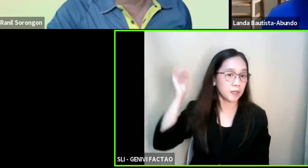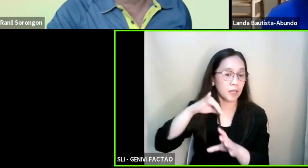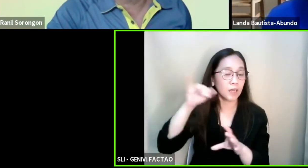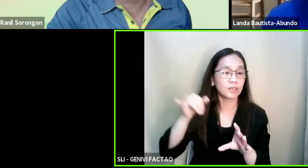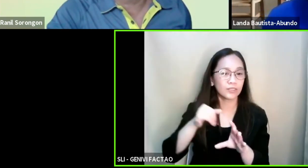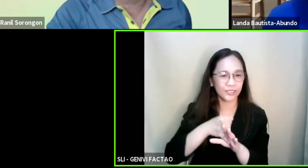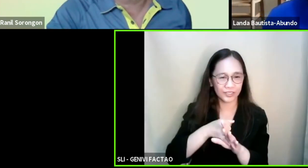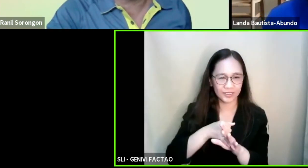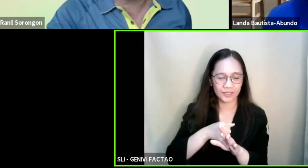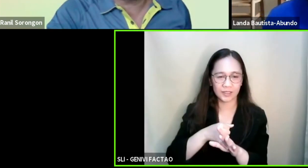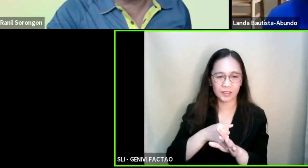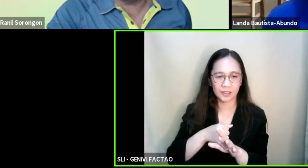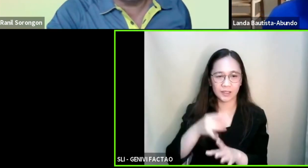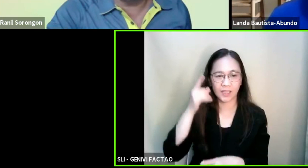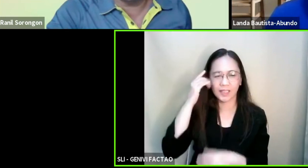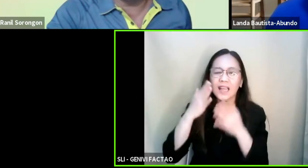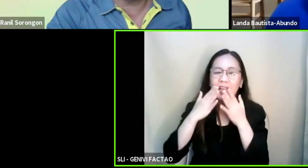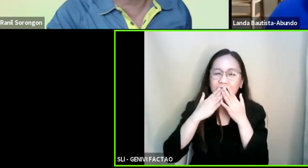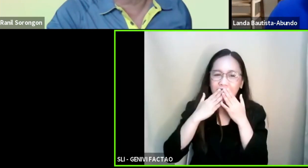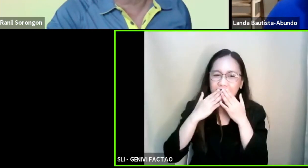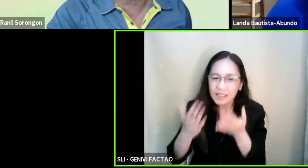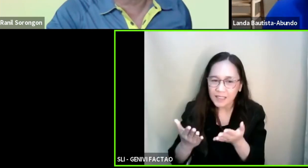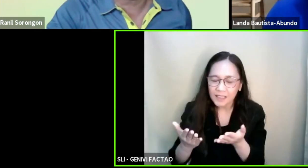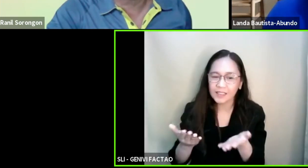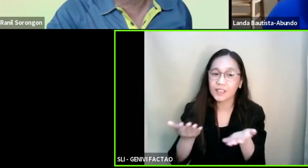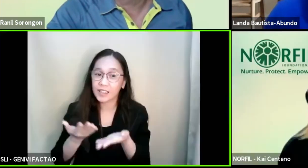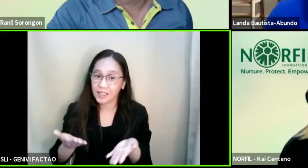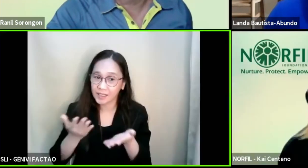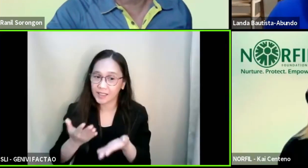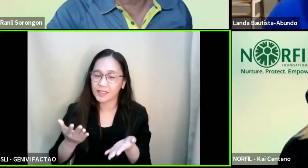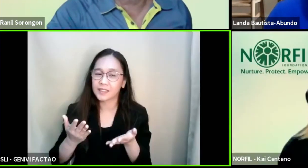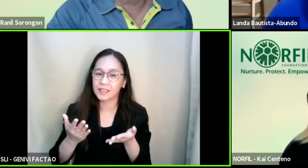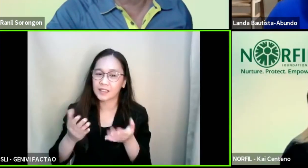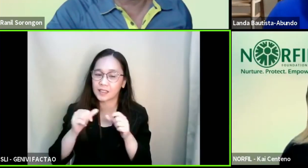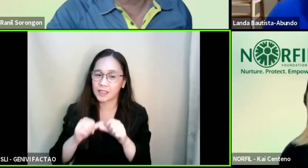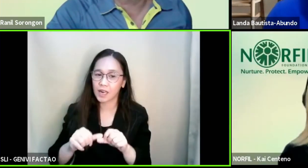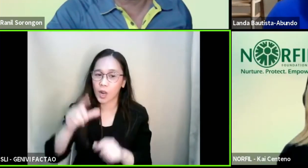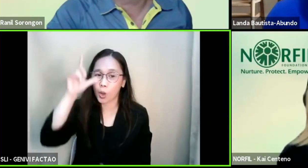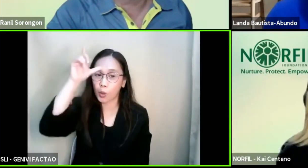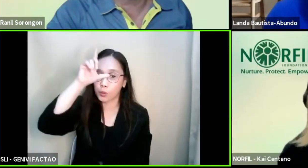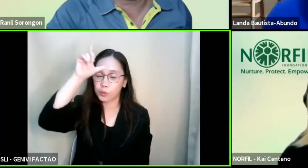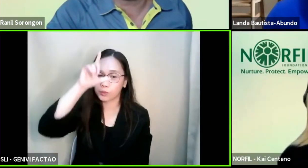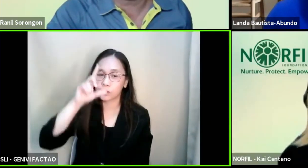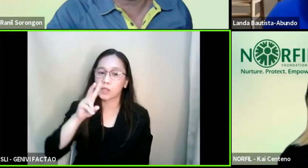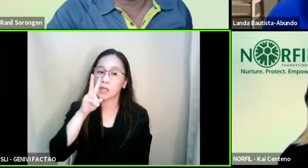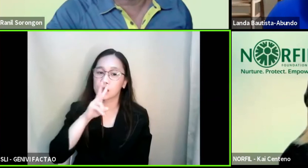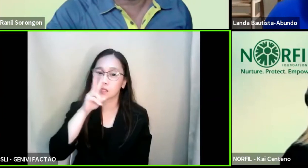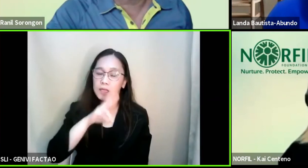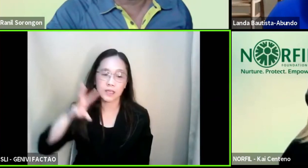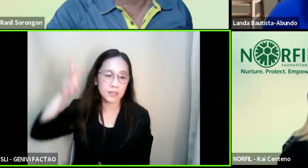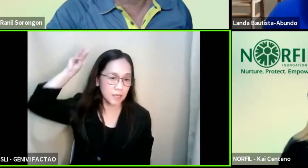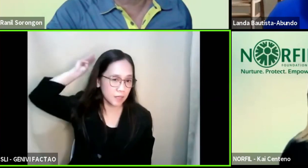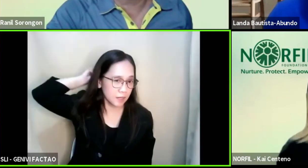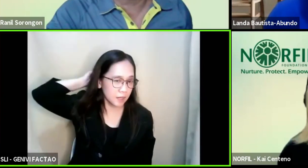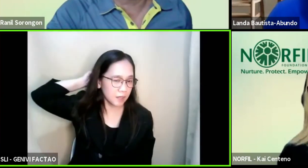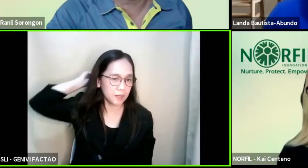and I think na maraming salamat sa mga nandito pa rin hanggang ngayon. Luzon, Visayas, and Mindanao. No,